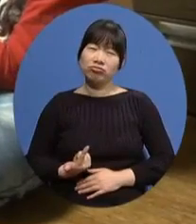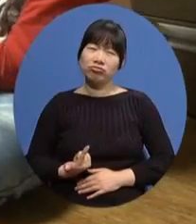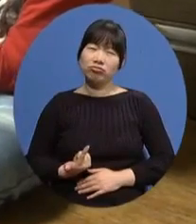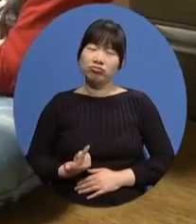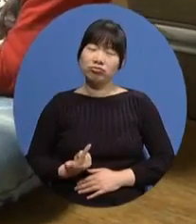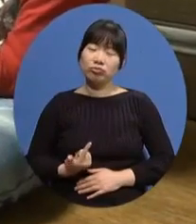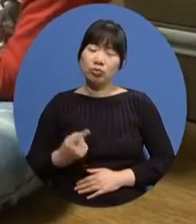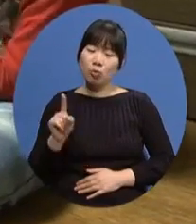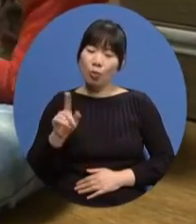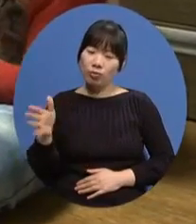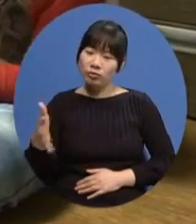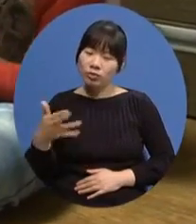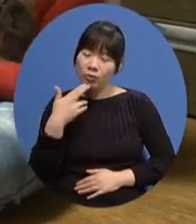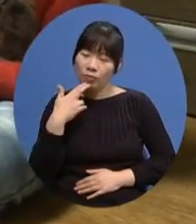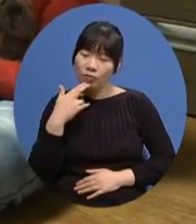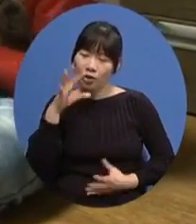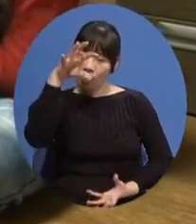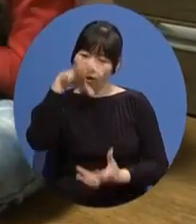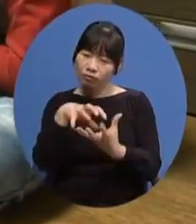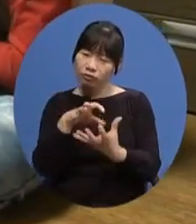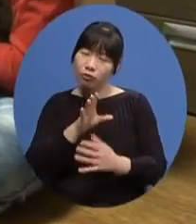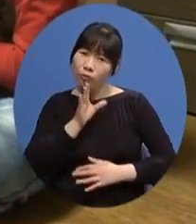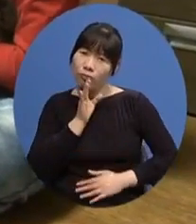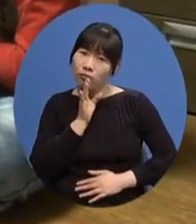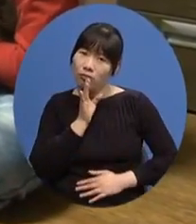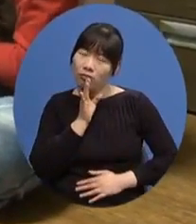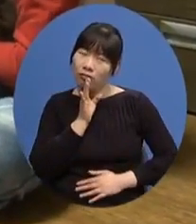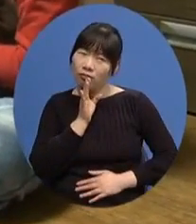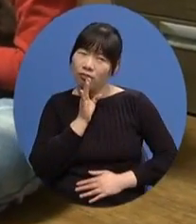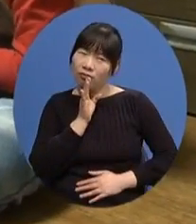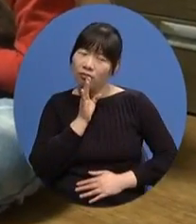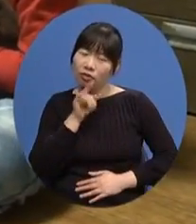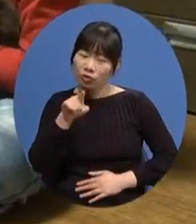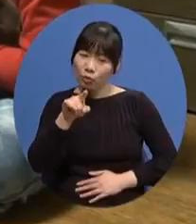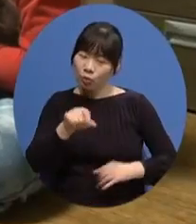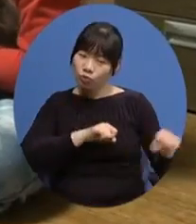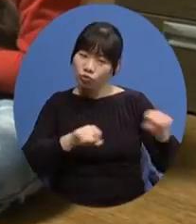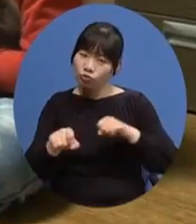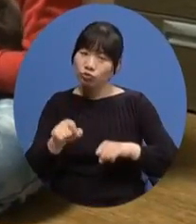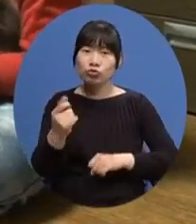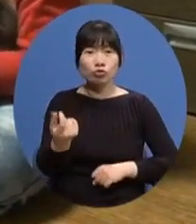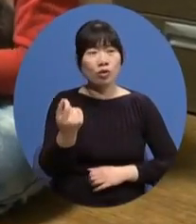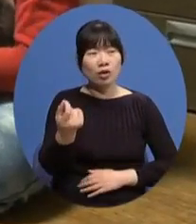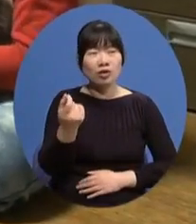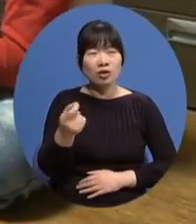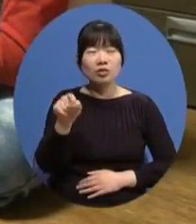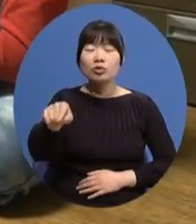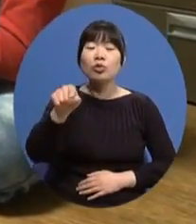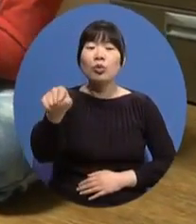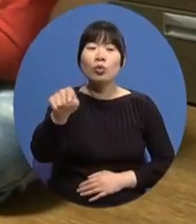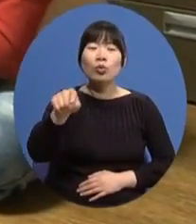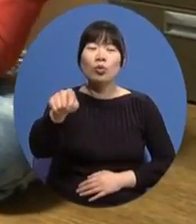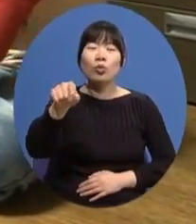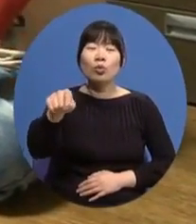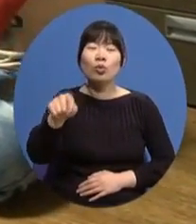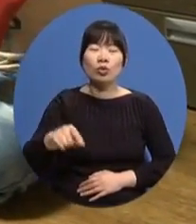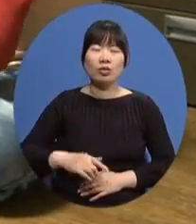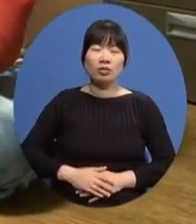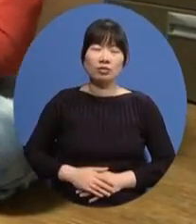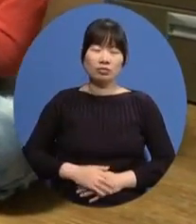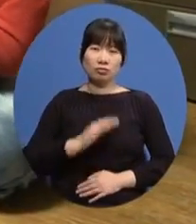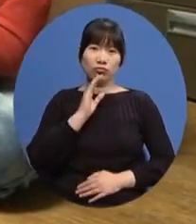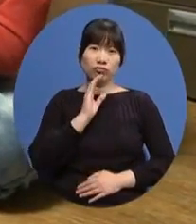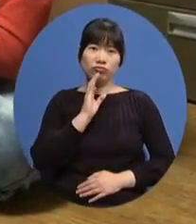여기 뭐 없는 거 아니야? 합체되는 건가? 어, 이거 움직이는 건가 본데? 이거. 이게? 어,